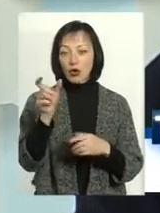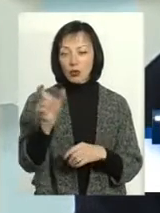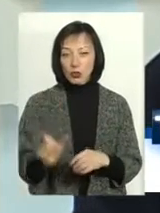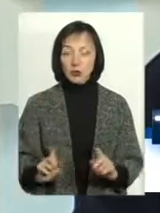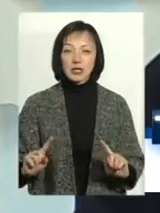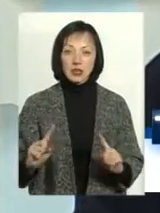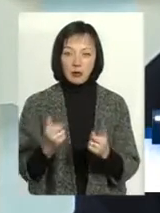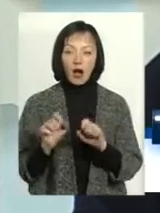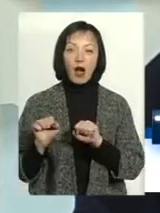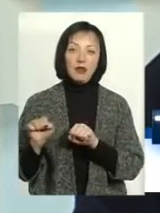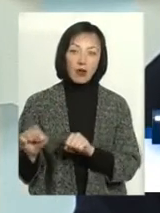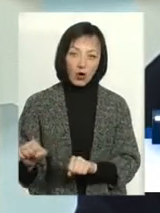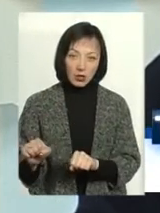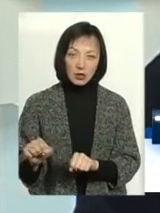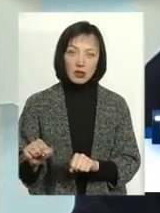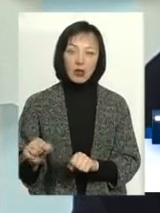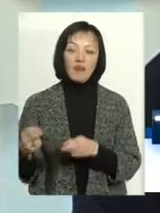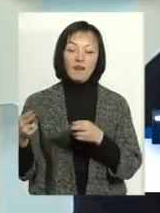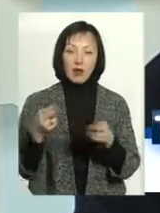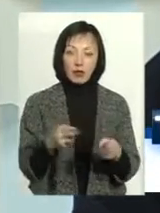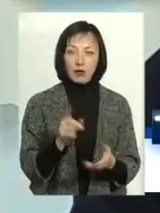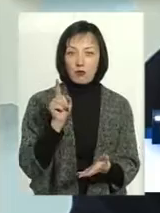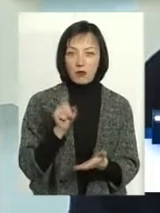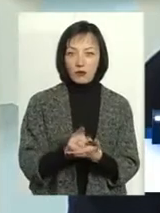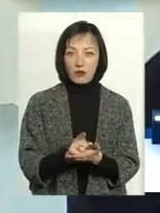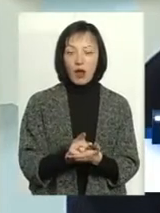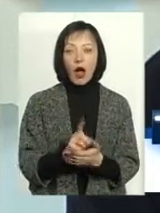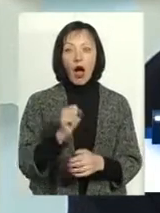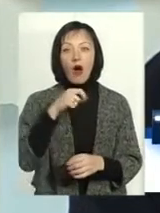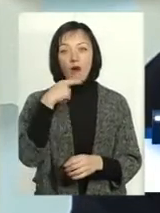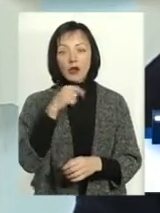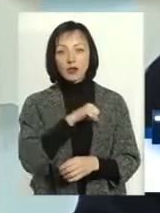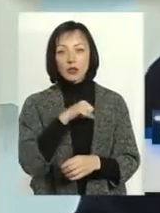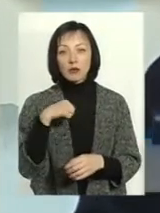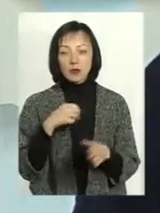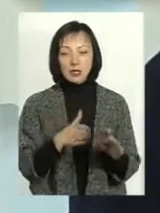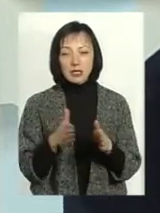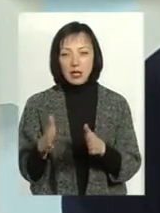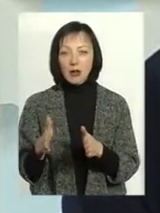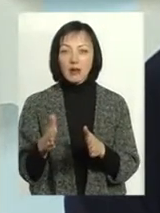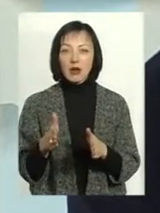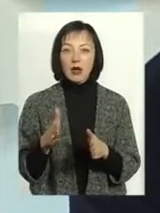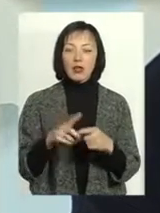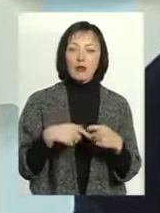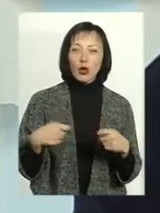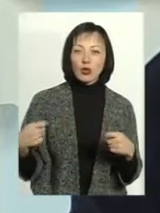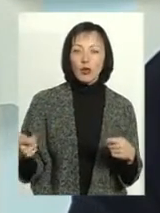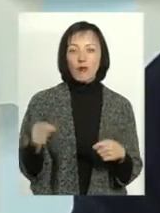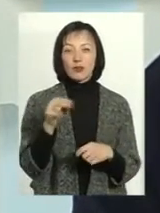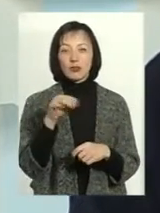затримано, адвокат вийде обов'язково. Говорити про саму систему, про її там, чи